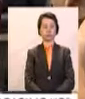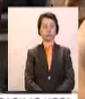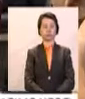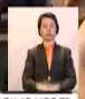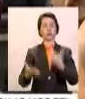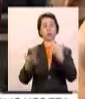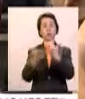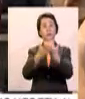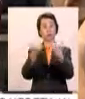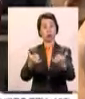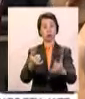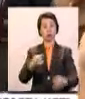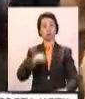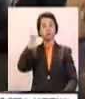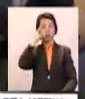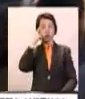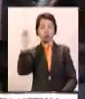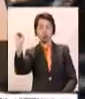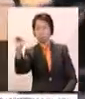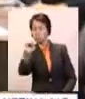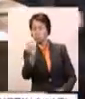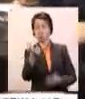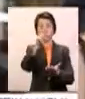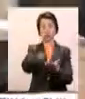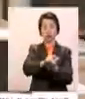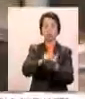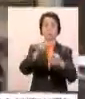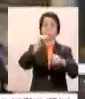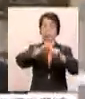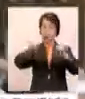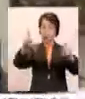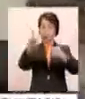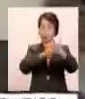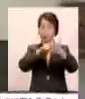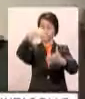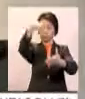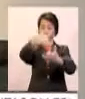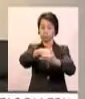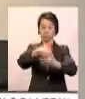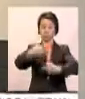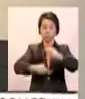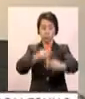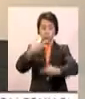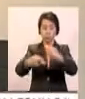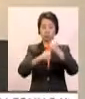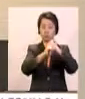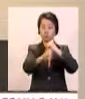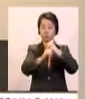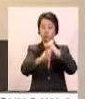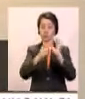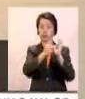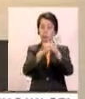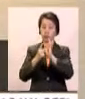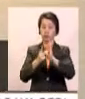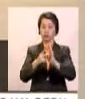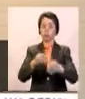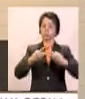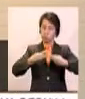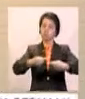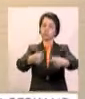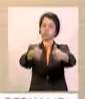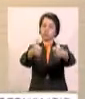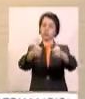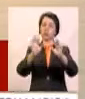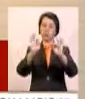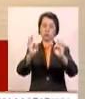Setakat ini setahu saya tak ada laporan. Tapi pilihan raya, ini proses pengimpinan berjalan lancar, ada